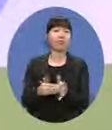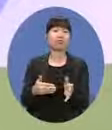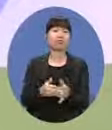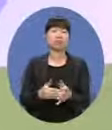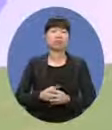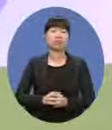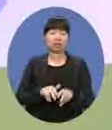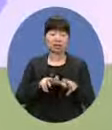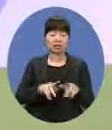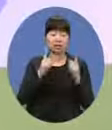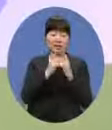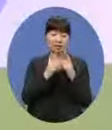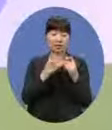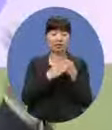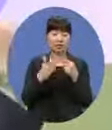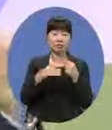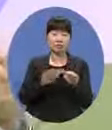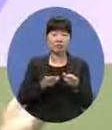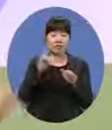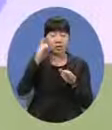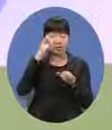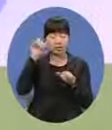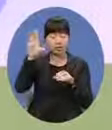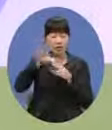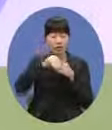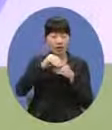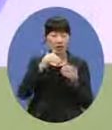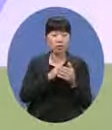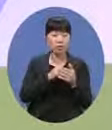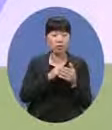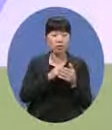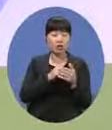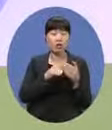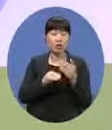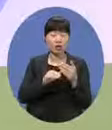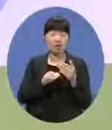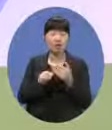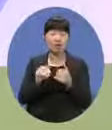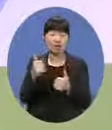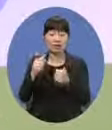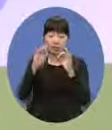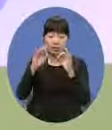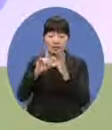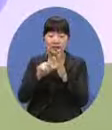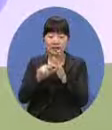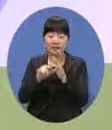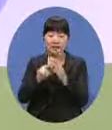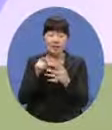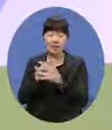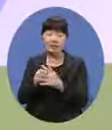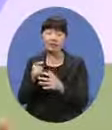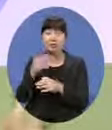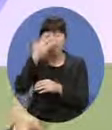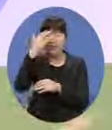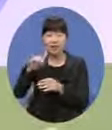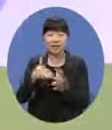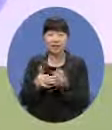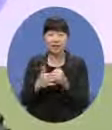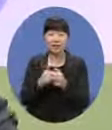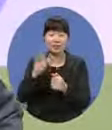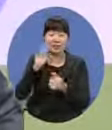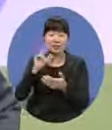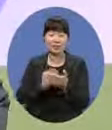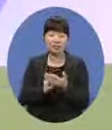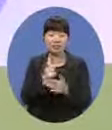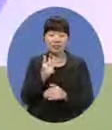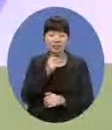틀리는데 지금 만나서 지금 이제 머릿속에 넣고 거기 가지고 맞추면 되잖아요 그거 얼마나 다행이에요네 물론 뭐 틀린 문제가